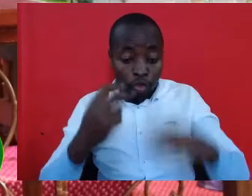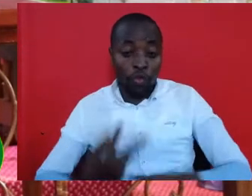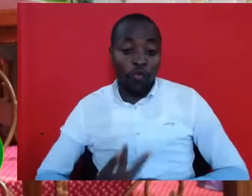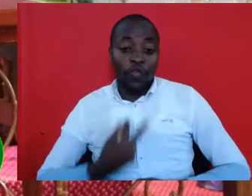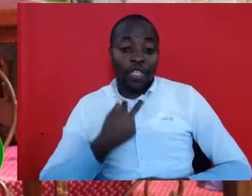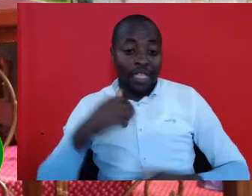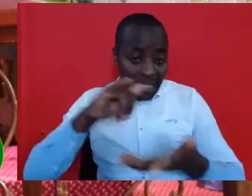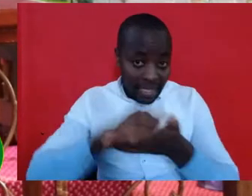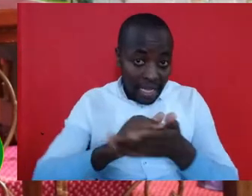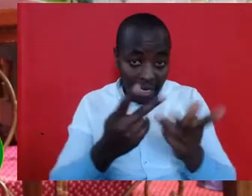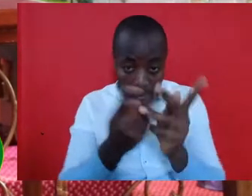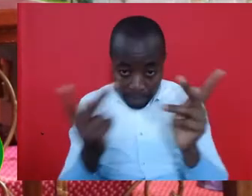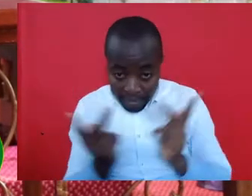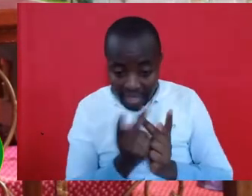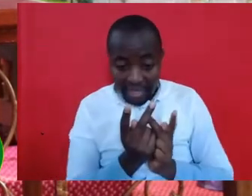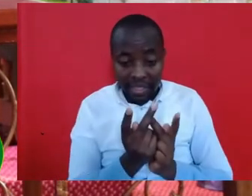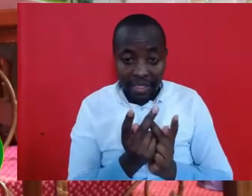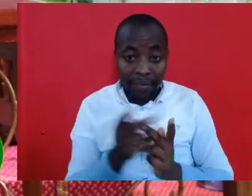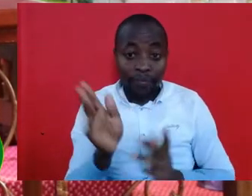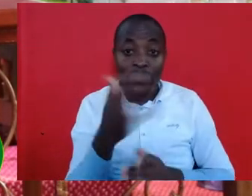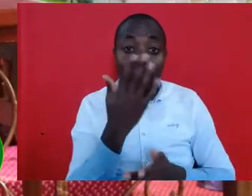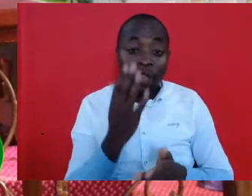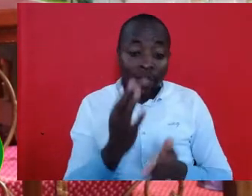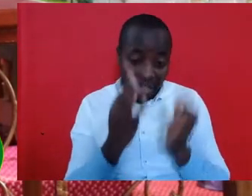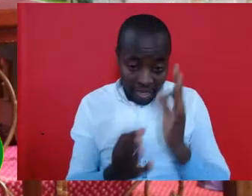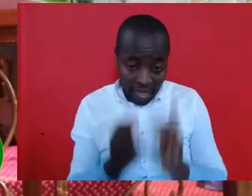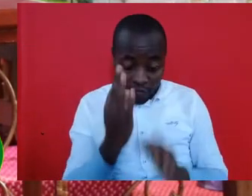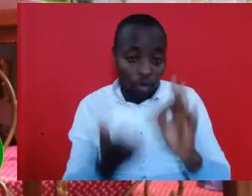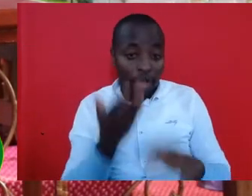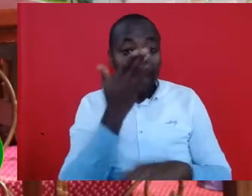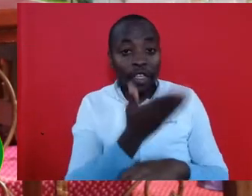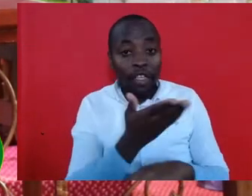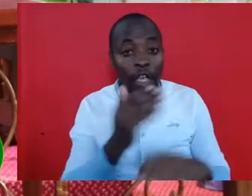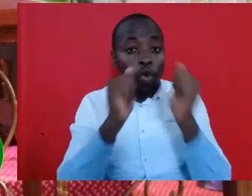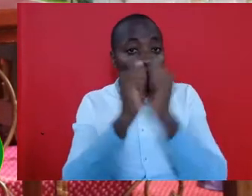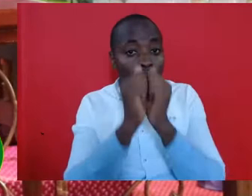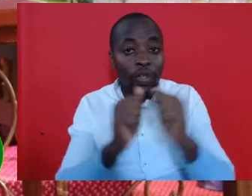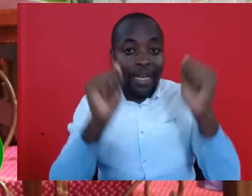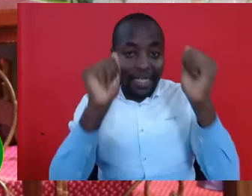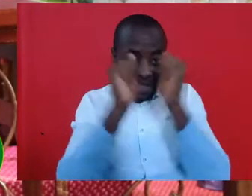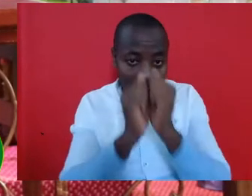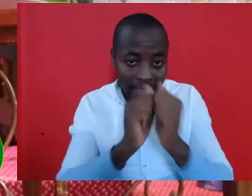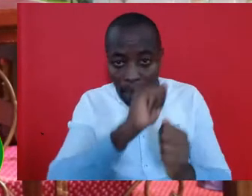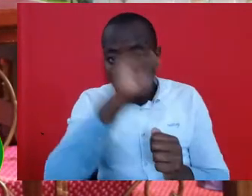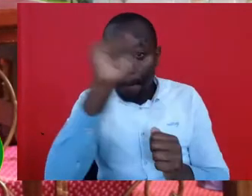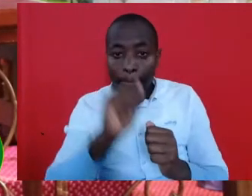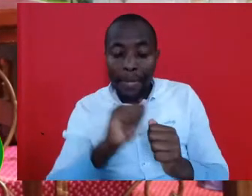Kama uko hapa umekuja na fungu lako la 10 ama umekuja